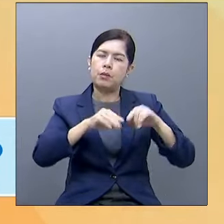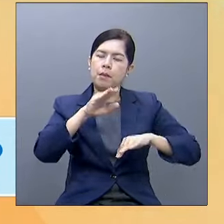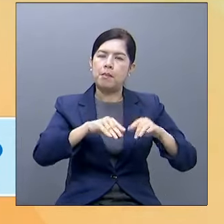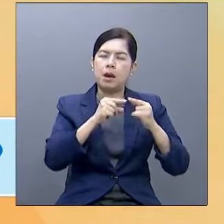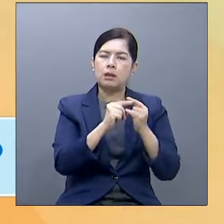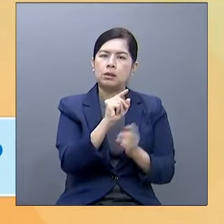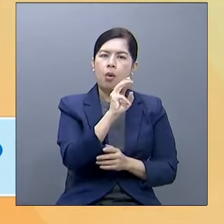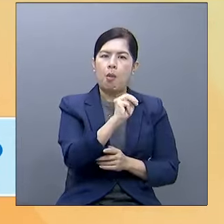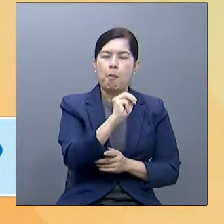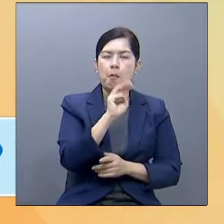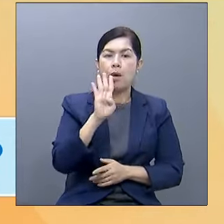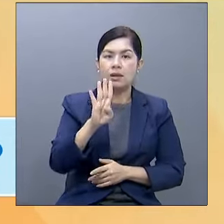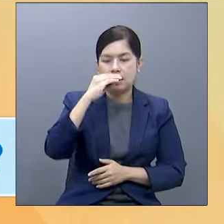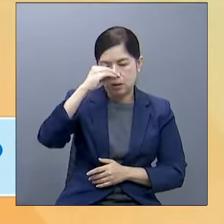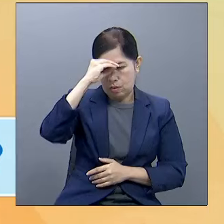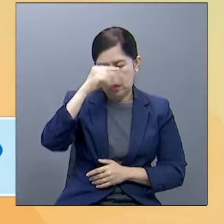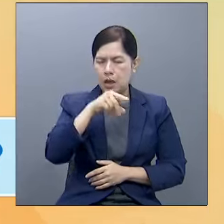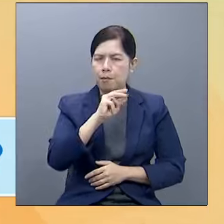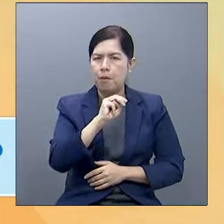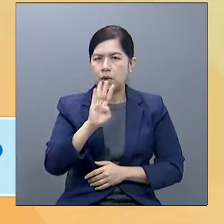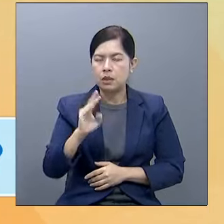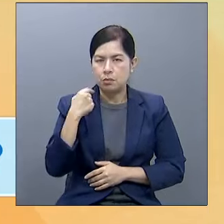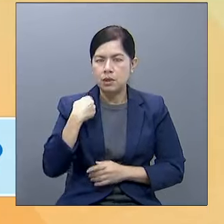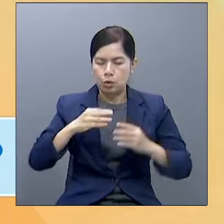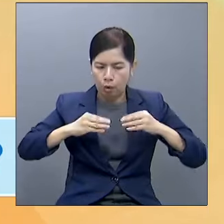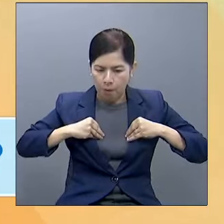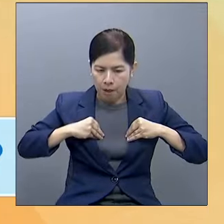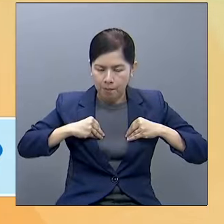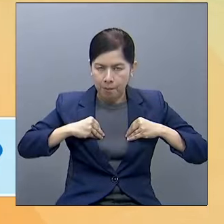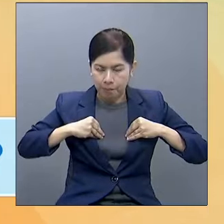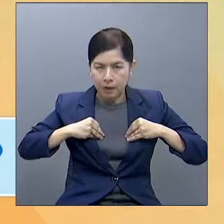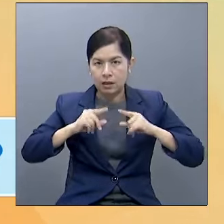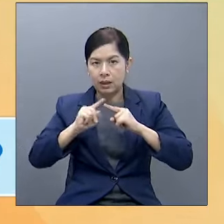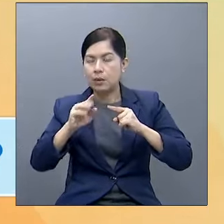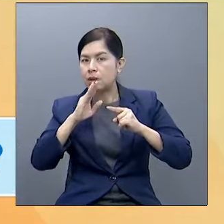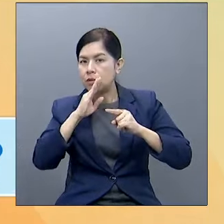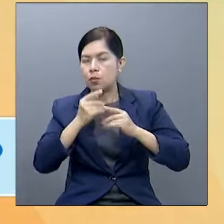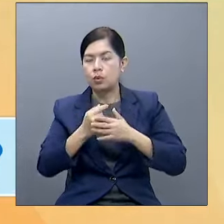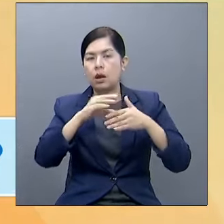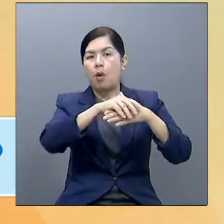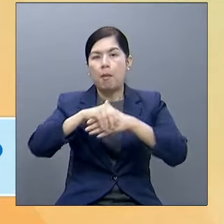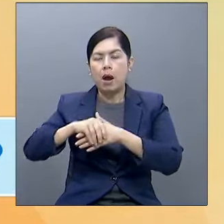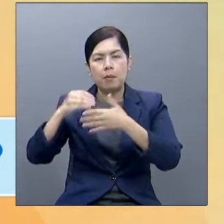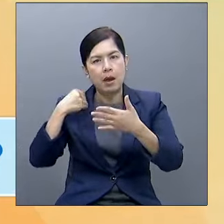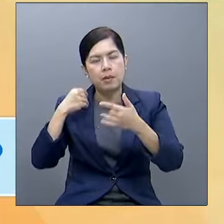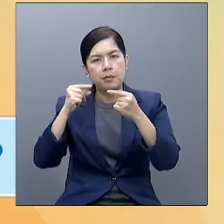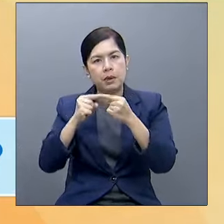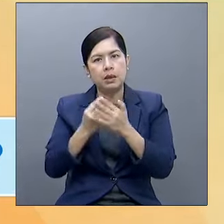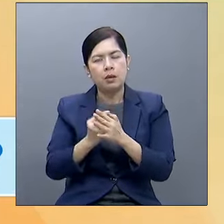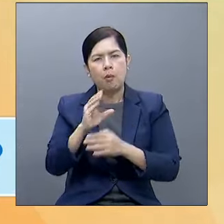แล้วเด็กยอมแต่ถ้าพาไปเพื่อแสวงหากำไรหรือเพื่อการอนาจ